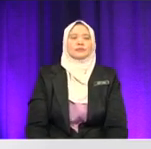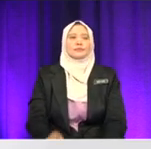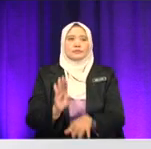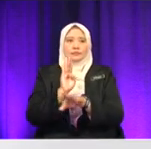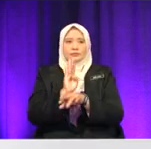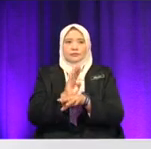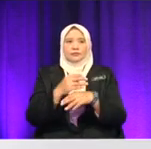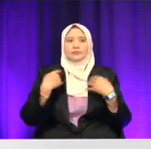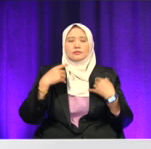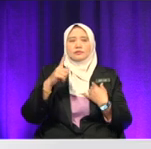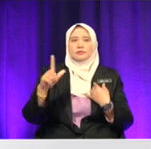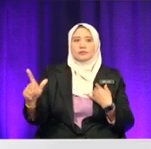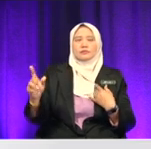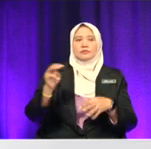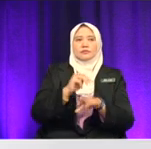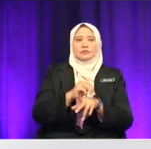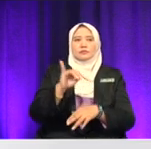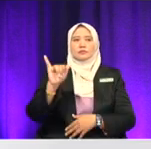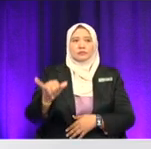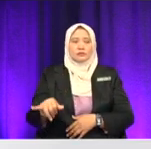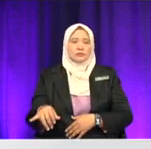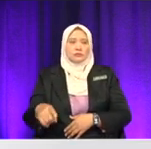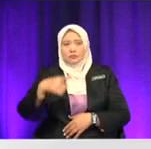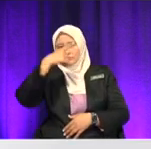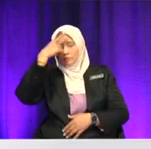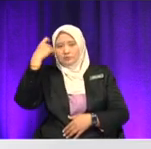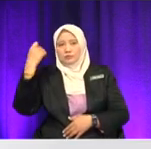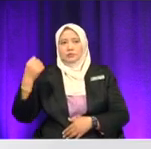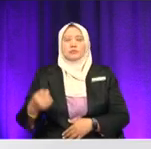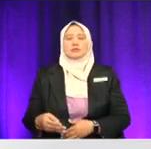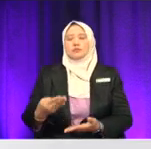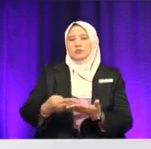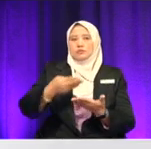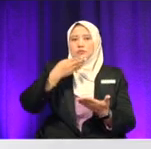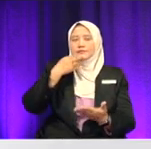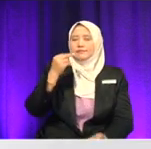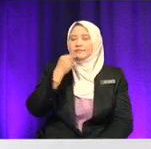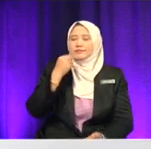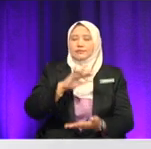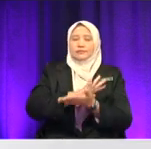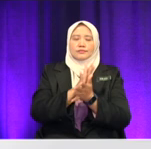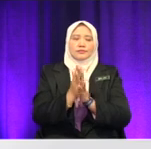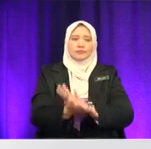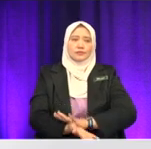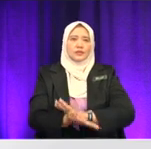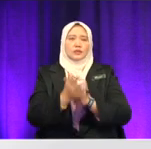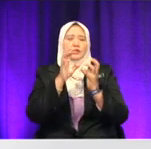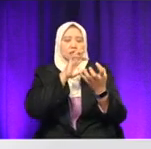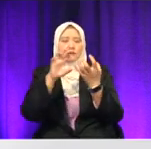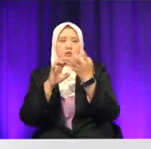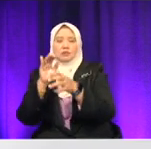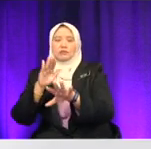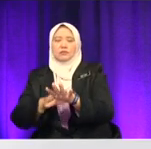bakteria adalah mikroorganisma yang menyebabkan keadaan bubur nutrien menjadi keruh pada keadaan gelap.